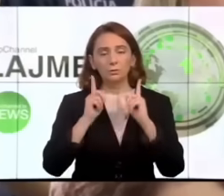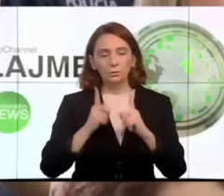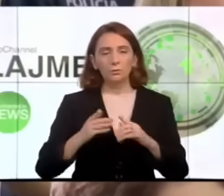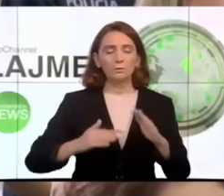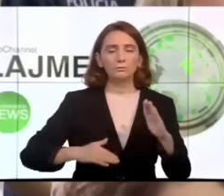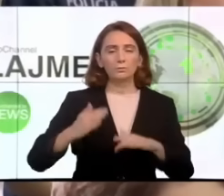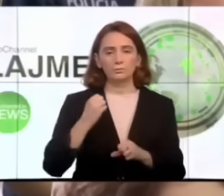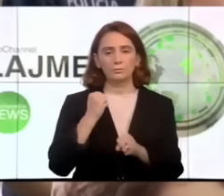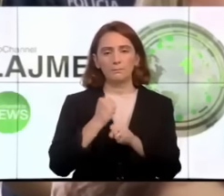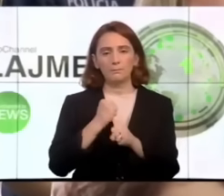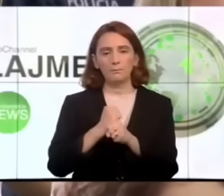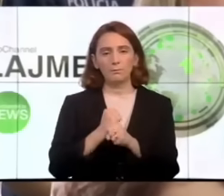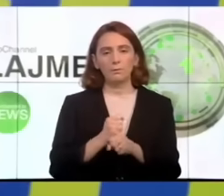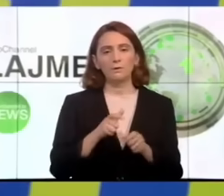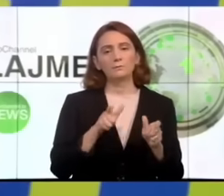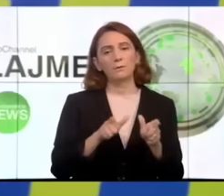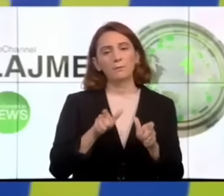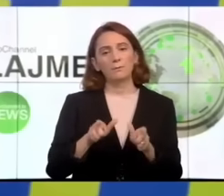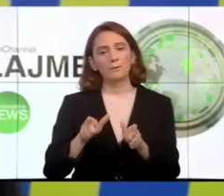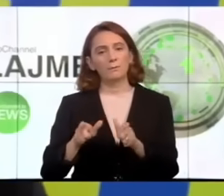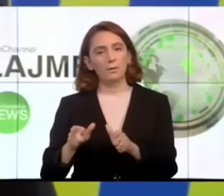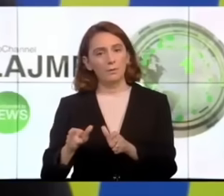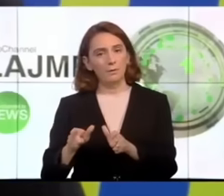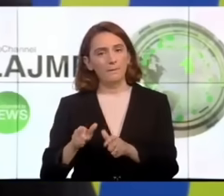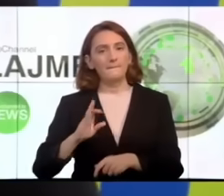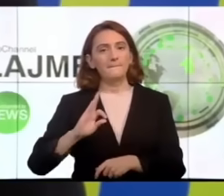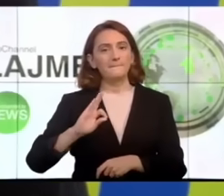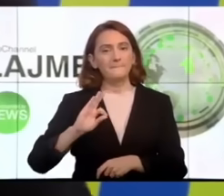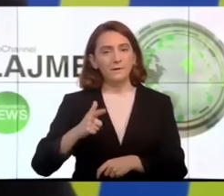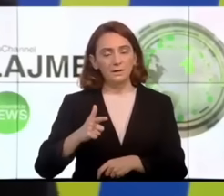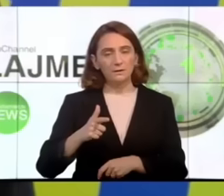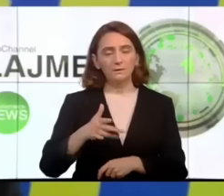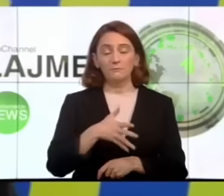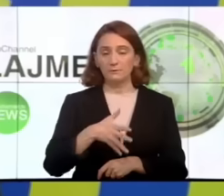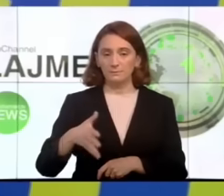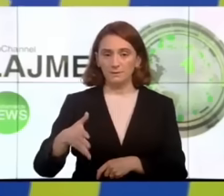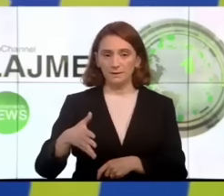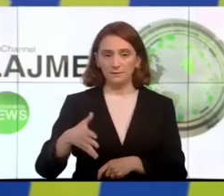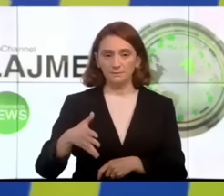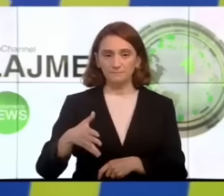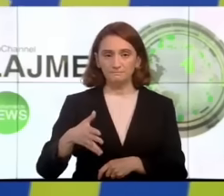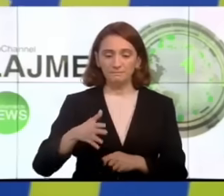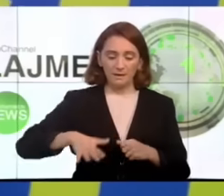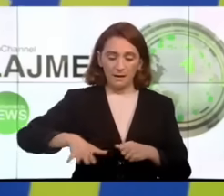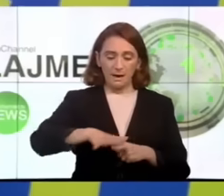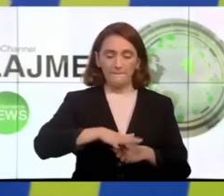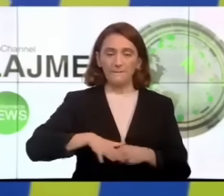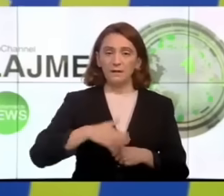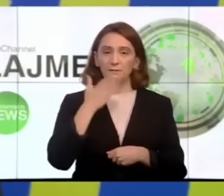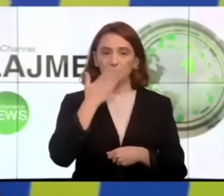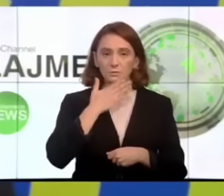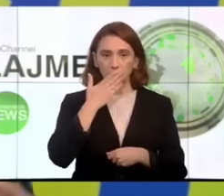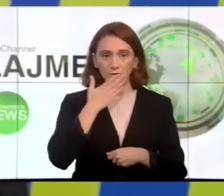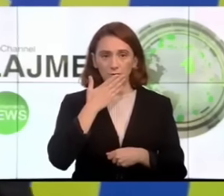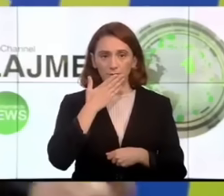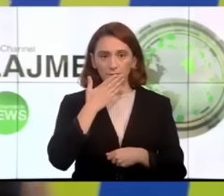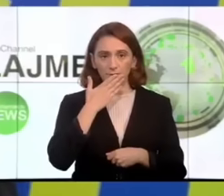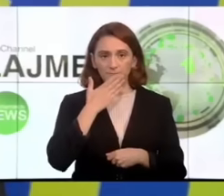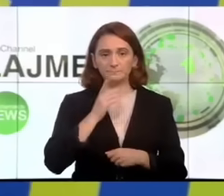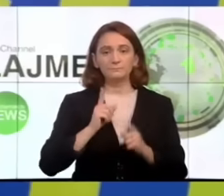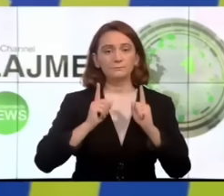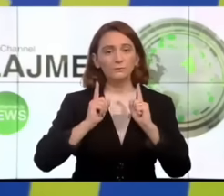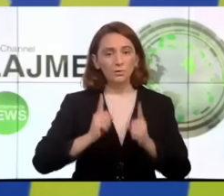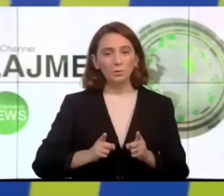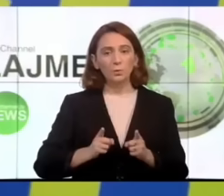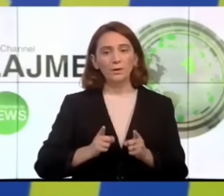kryeministri Rama dha këtë sugjerim. Edhe mjedisi i shkollës, pa tjetër që dhe hapsira në cilën ju të gjithë